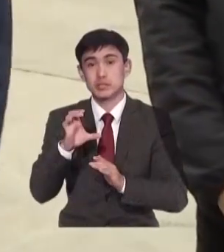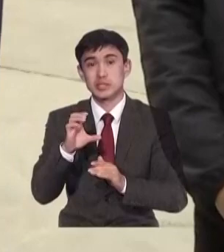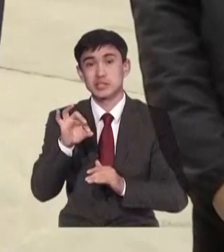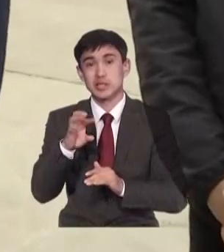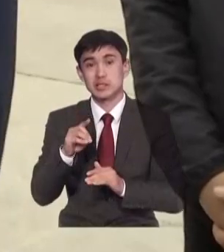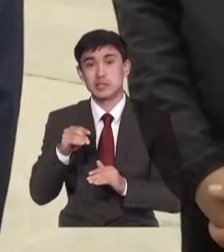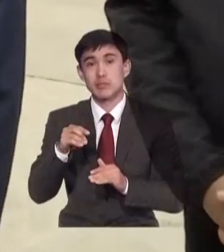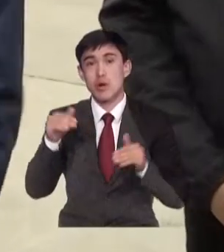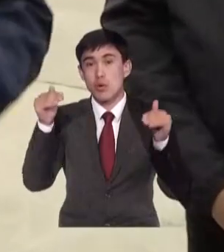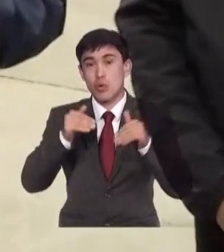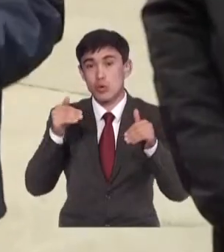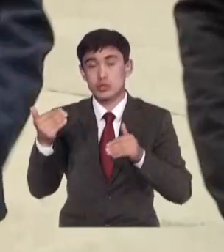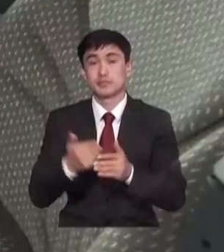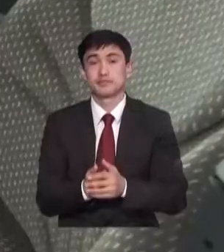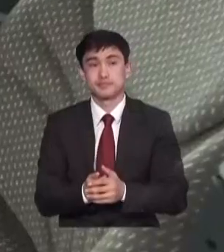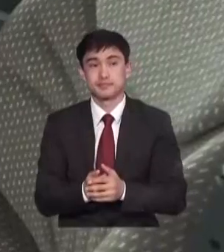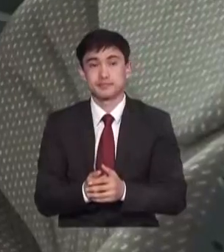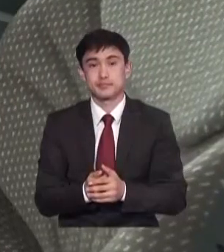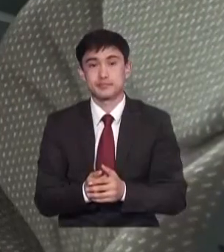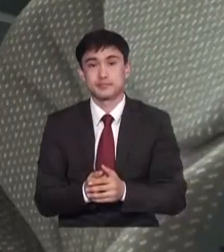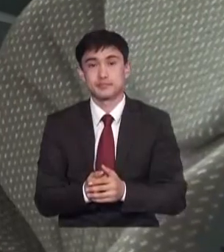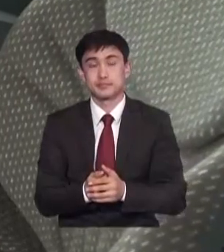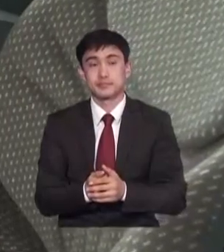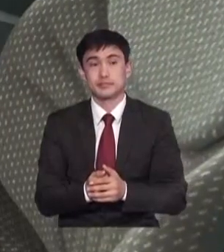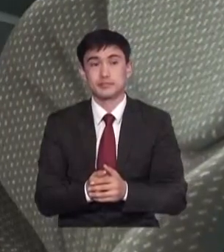Сарканским политехническим колледжем.